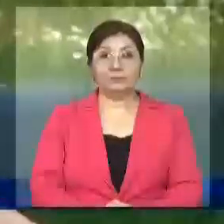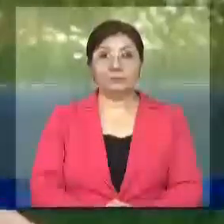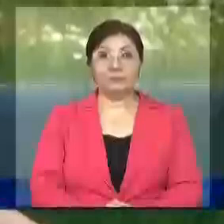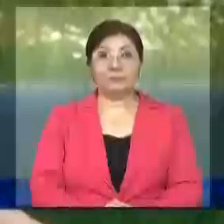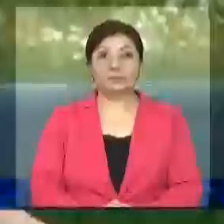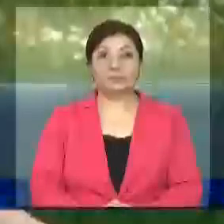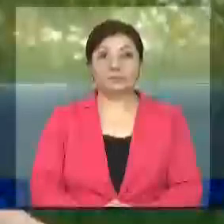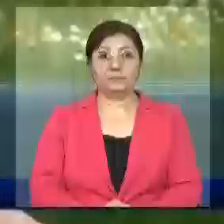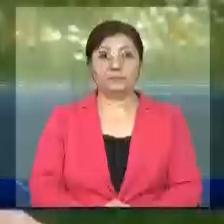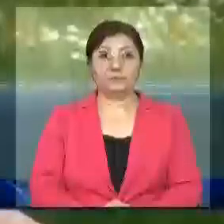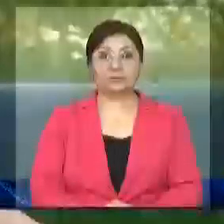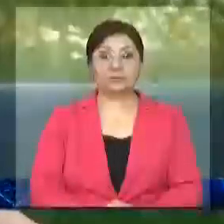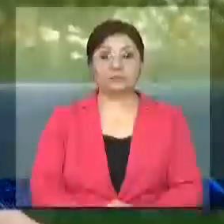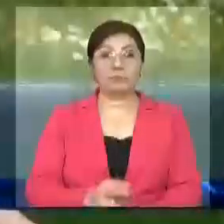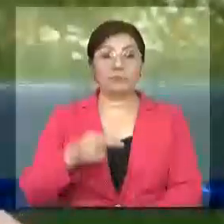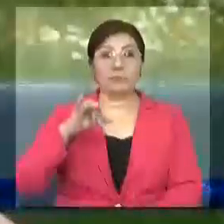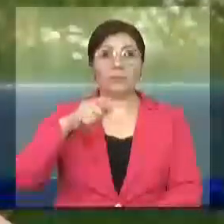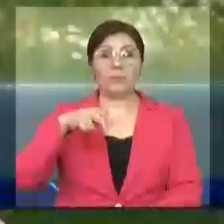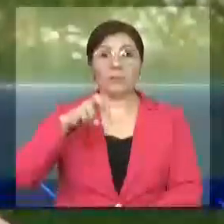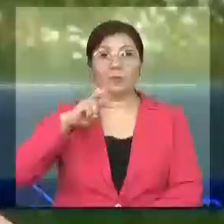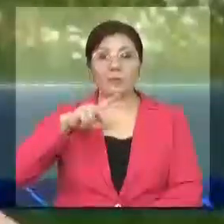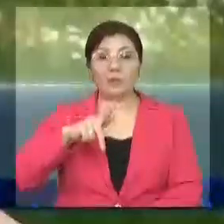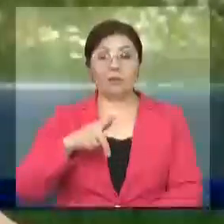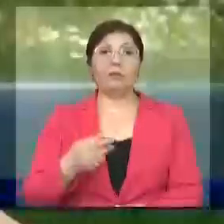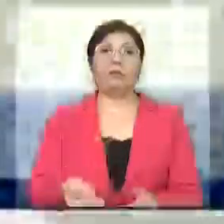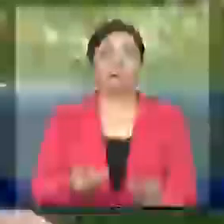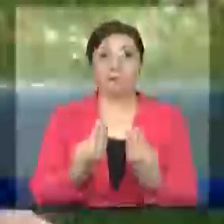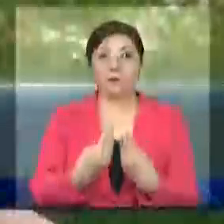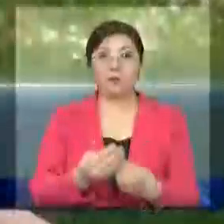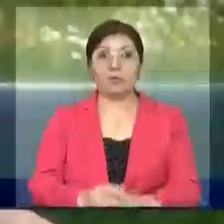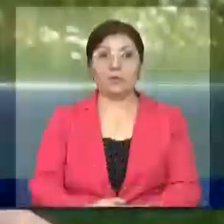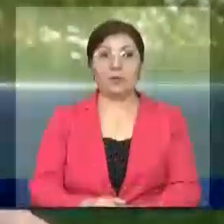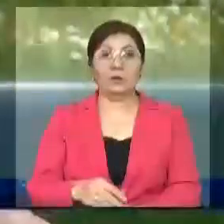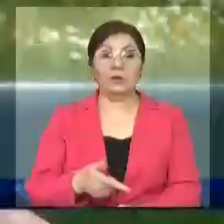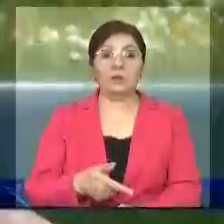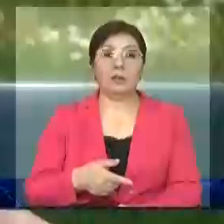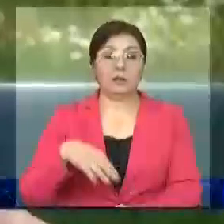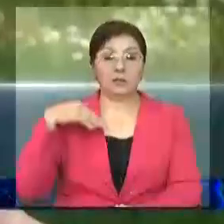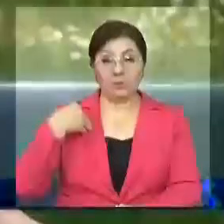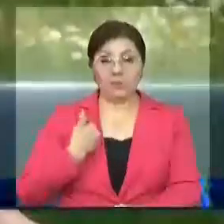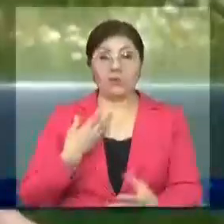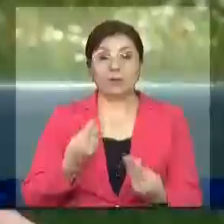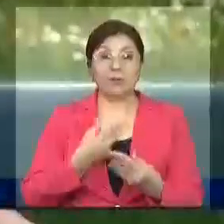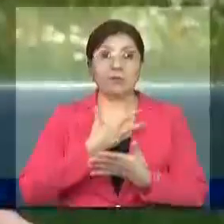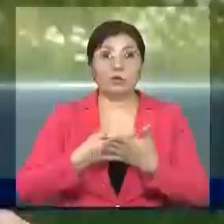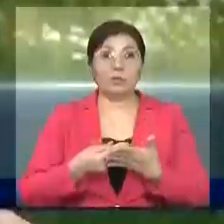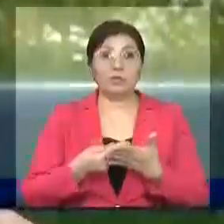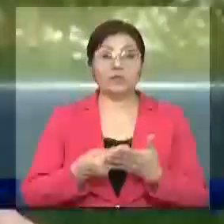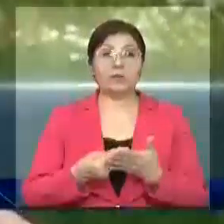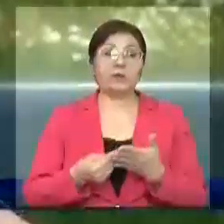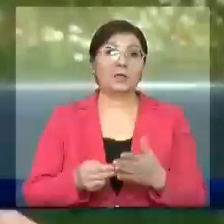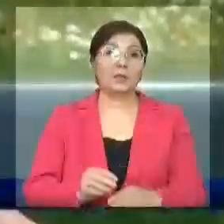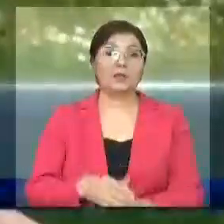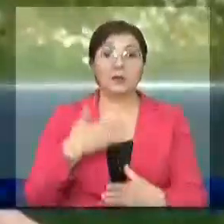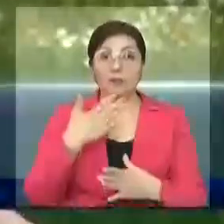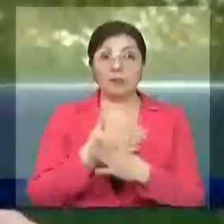Ну, топливо удешевленное получаем. Гербициды, удобрения тоже закупаем. Тоже субсидируется